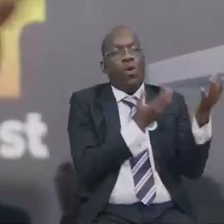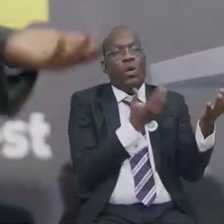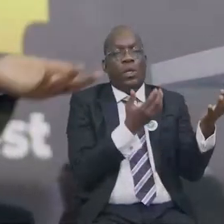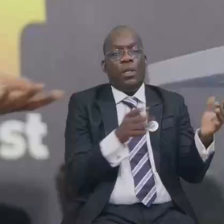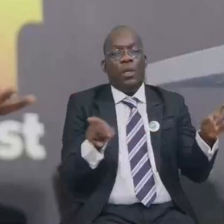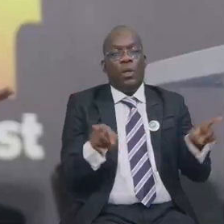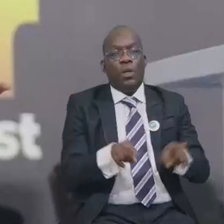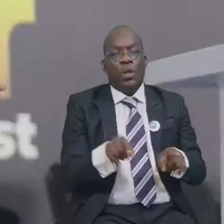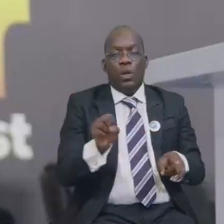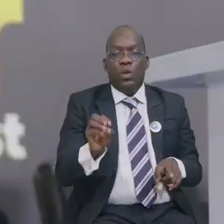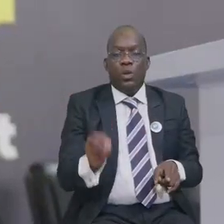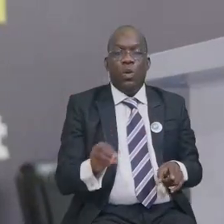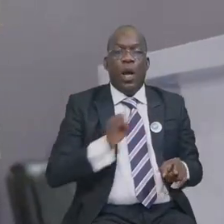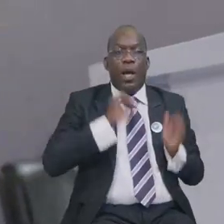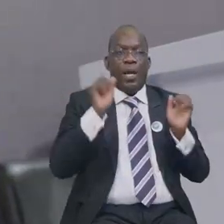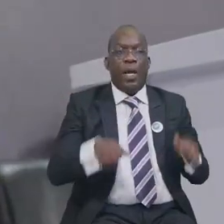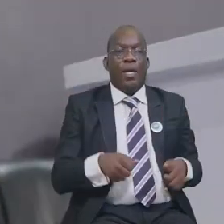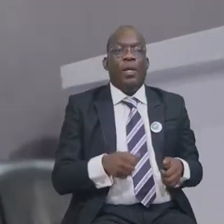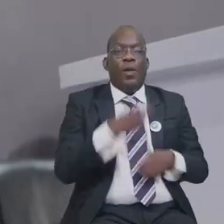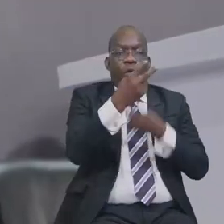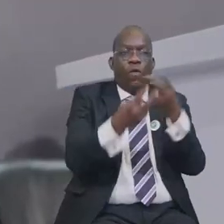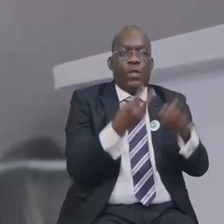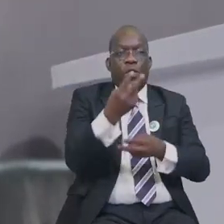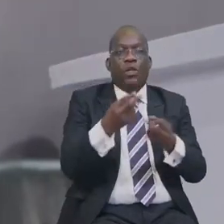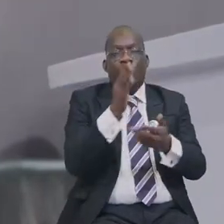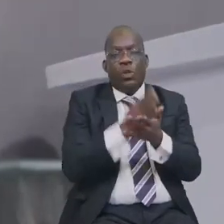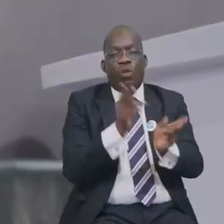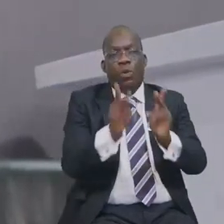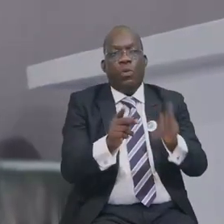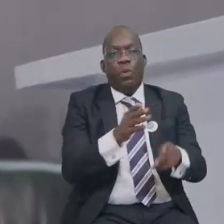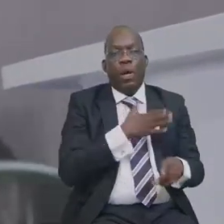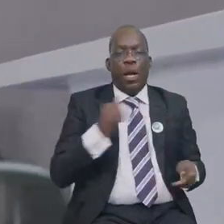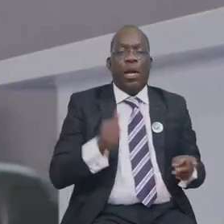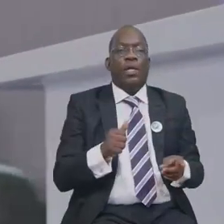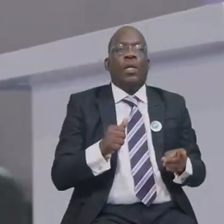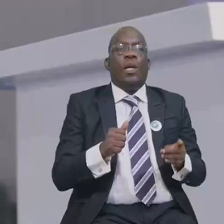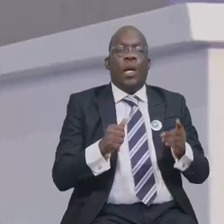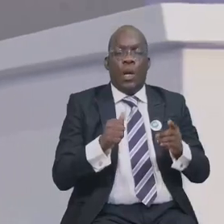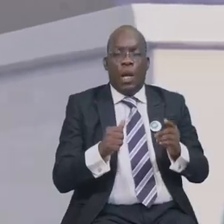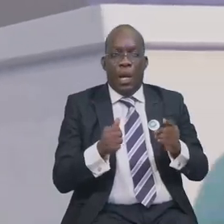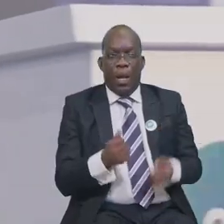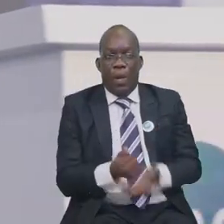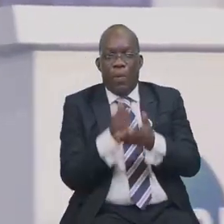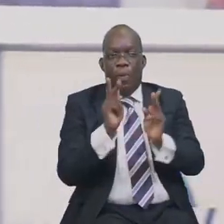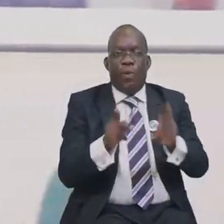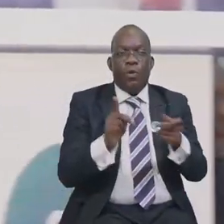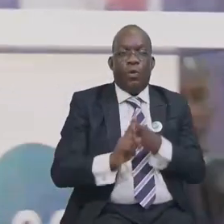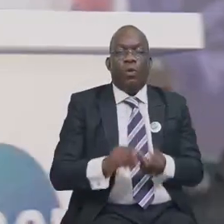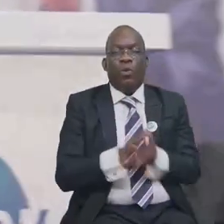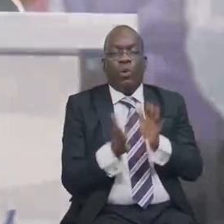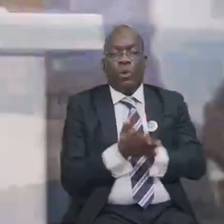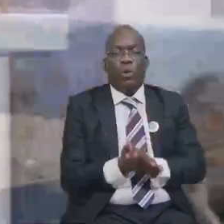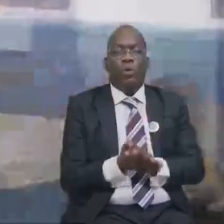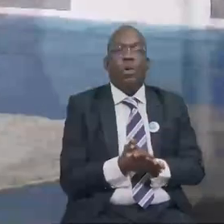pour faire du suivi, le discipola. Et quelques personnes qui étaient là,